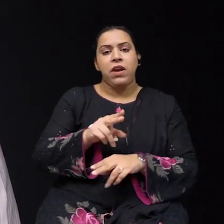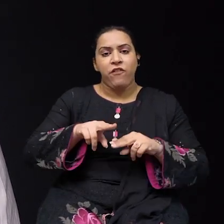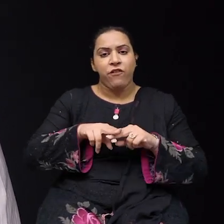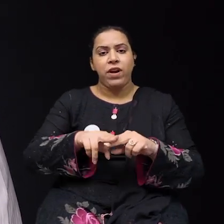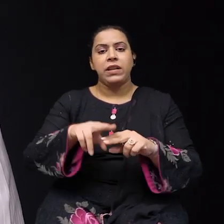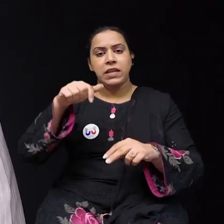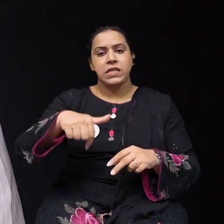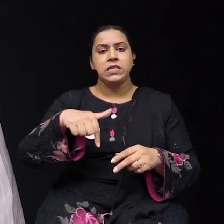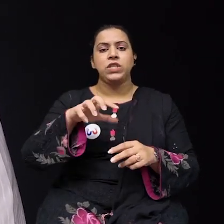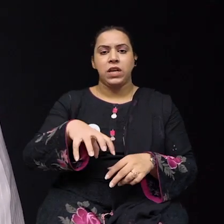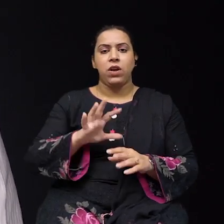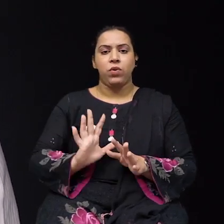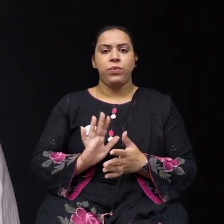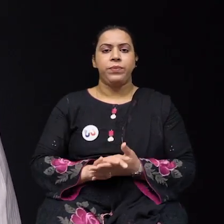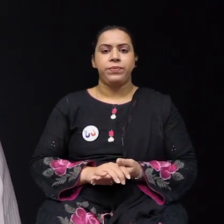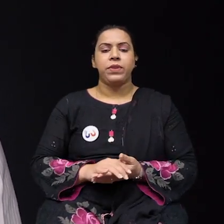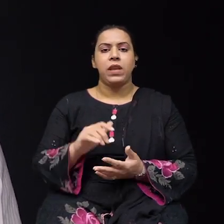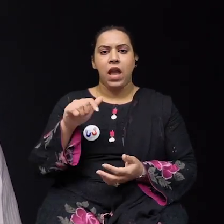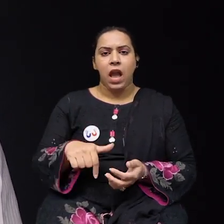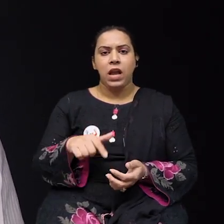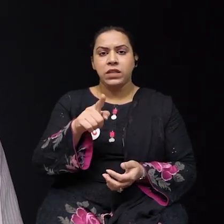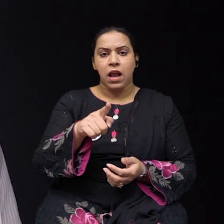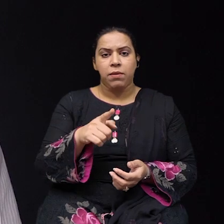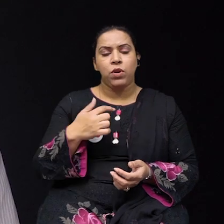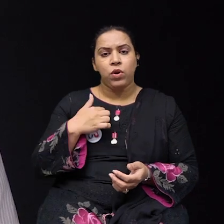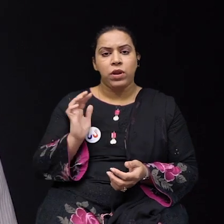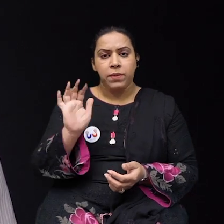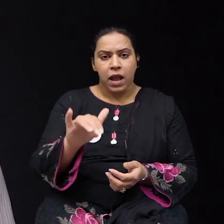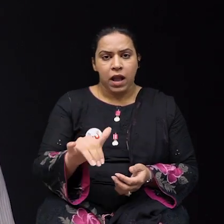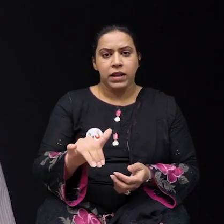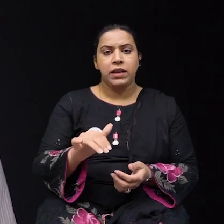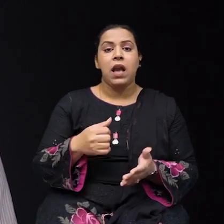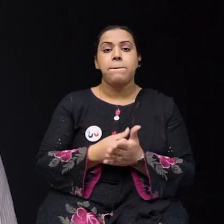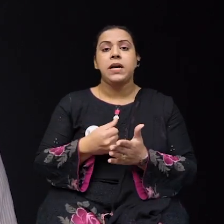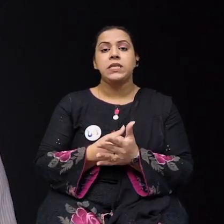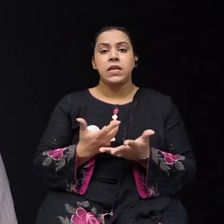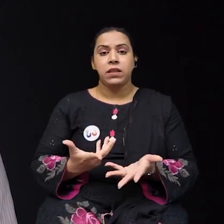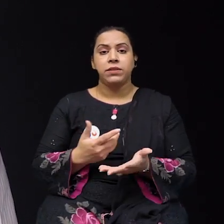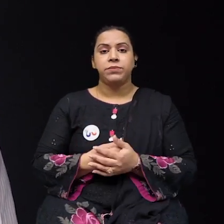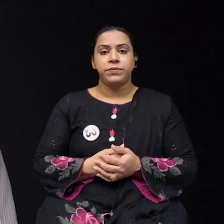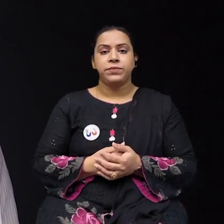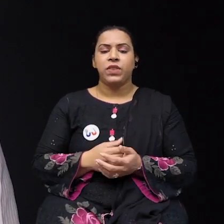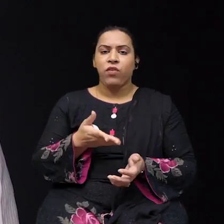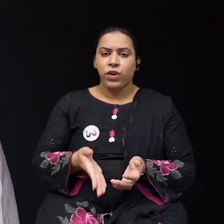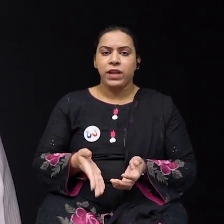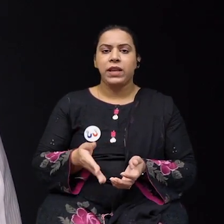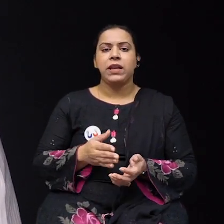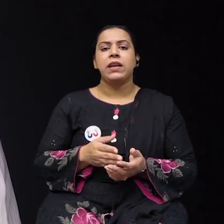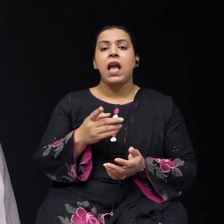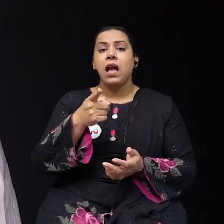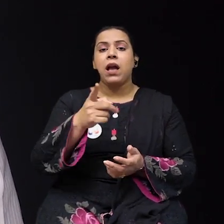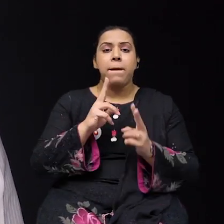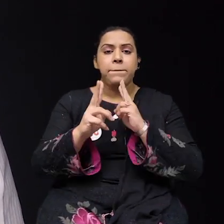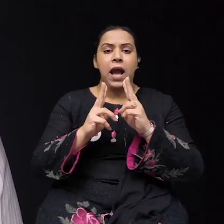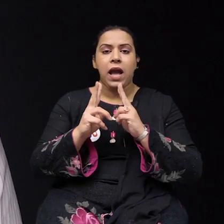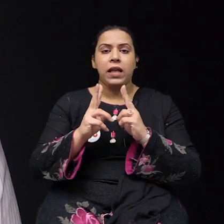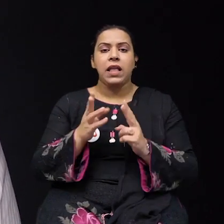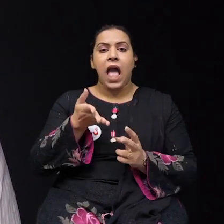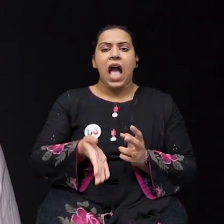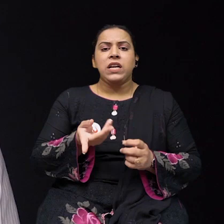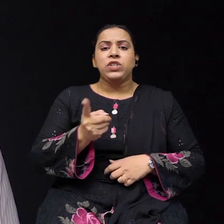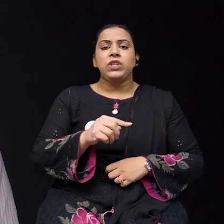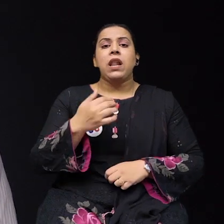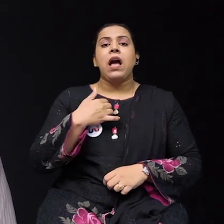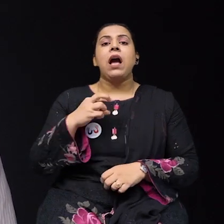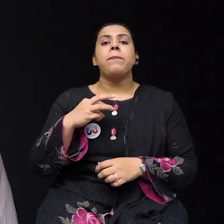پہ ہوں۔ آج آپ لوگوں کے پاس جو آنے کا خاص مقصد ہے وہ یہ ہے کہ آپ سے تھوڑی سی بات کی جائے کہ آج کل ہمارے ملک